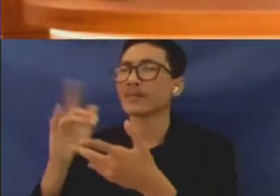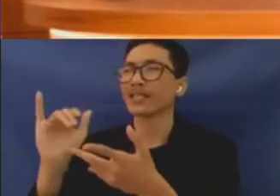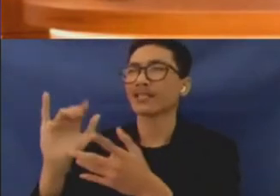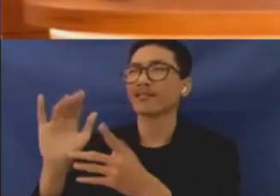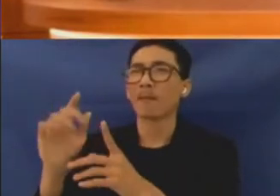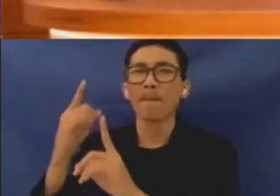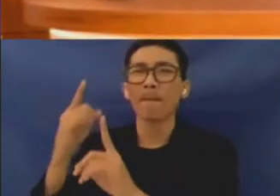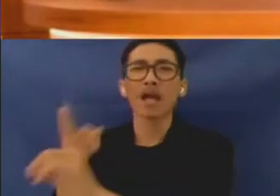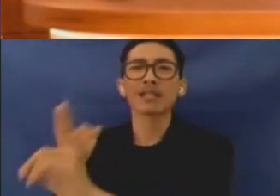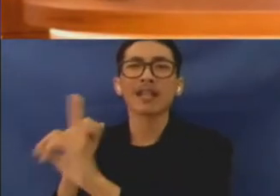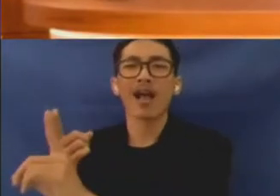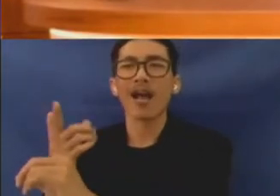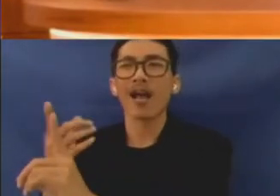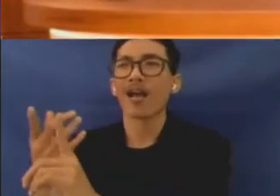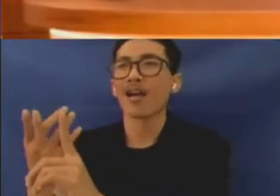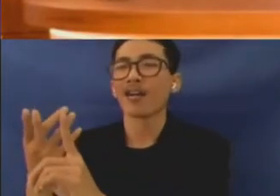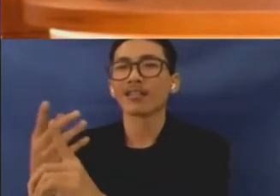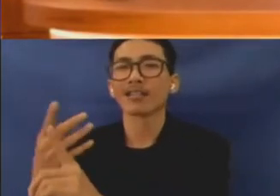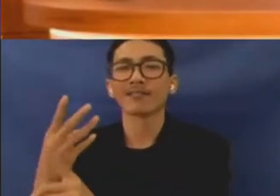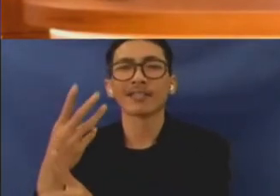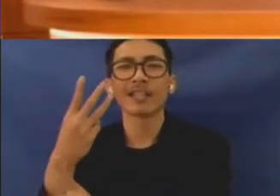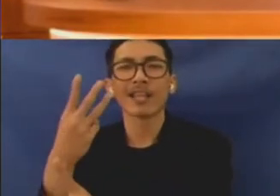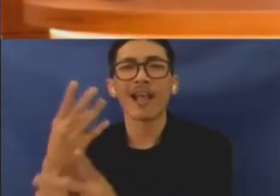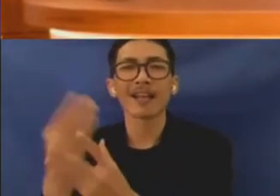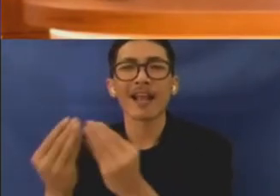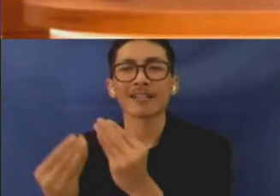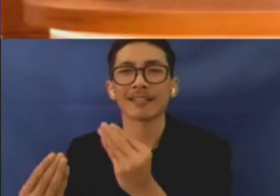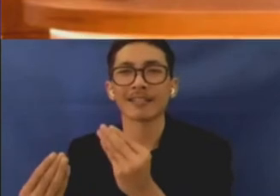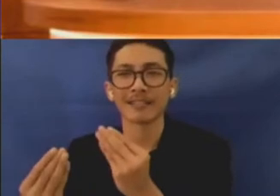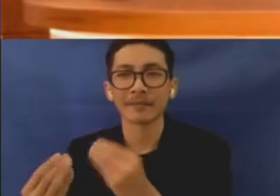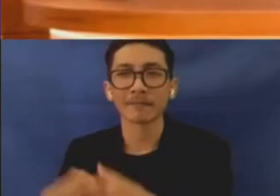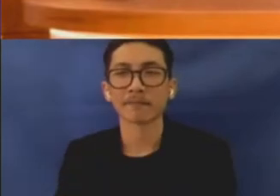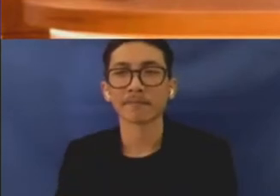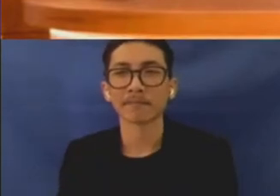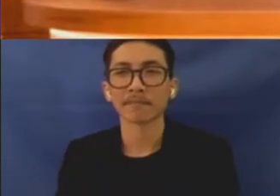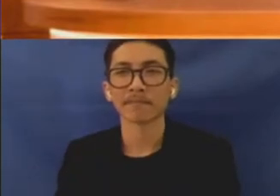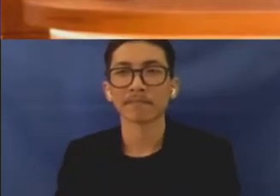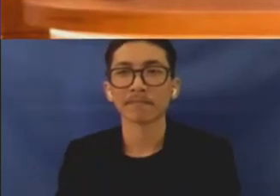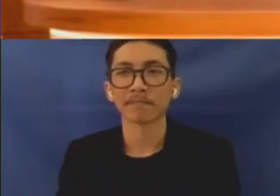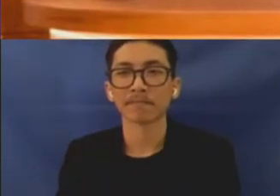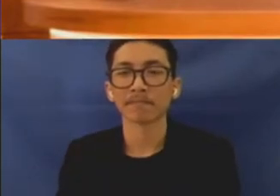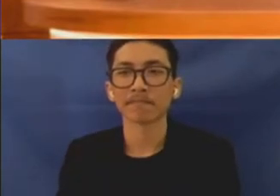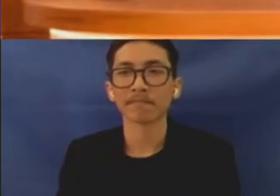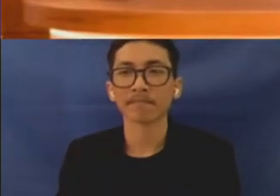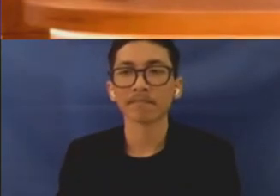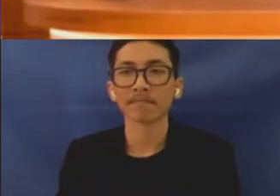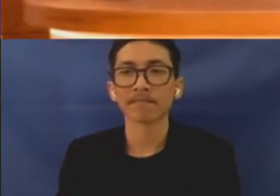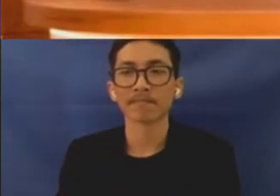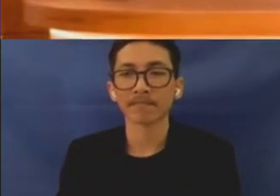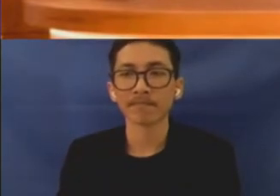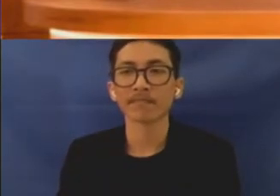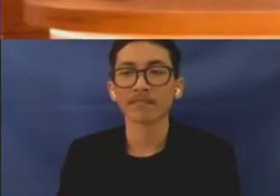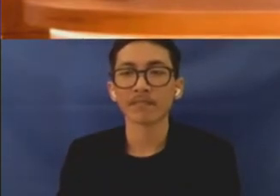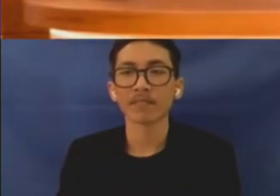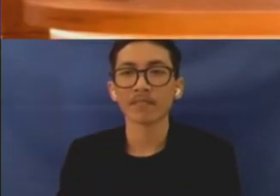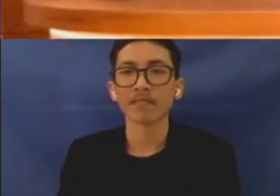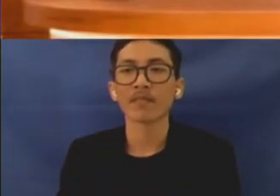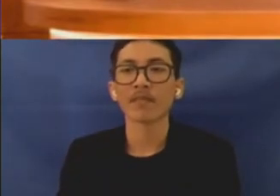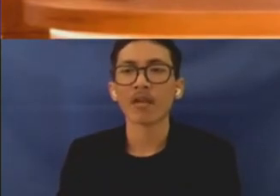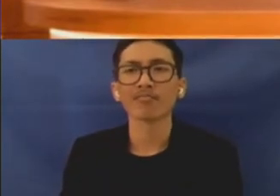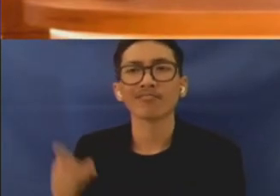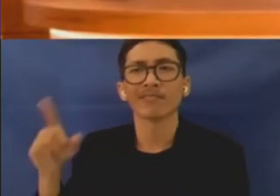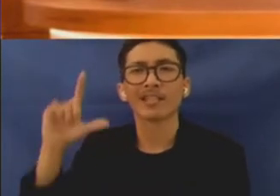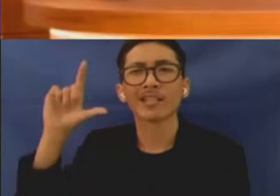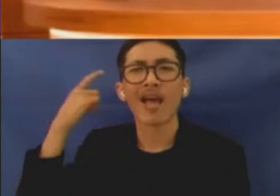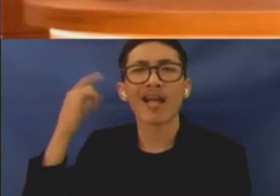dengan argumen 3 generations of imbeciles are enough. Tentu, hal tersebut merupakan sejarah kusut dari salah kaprah yang secara